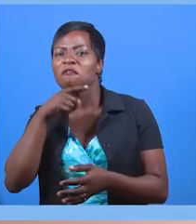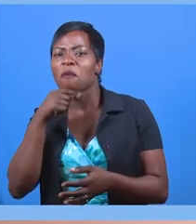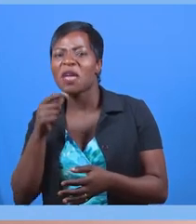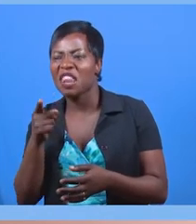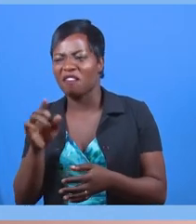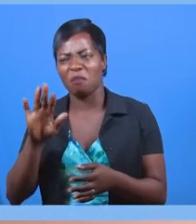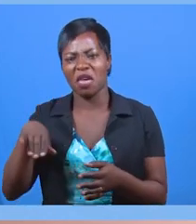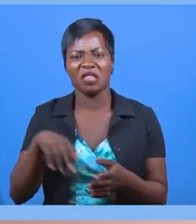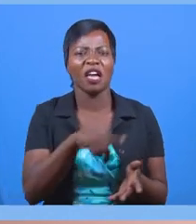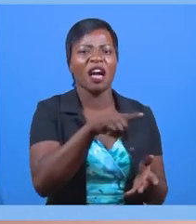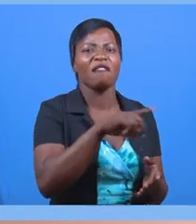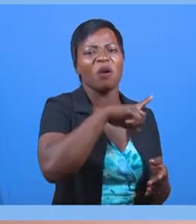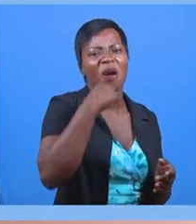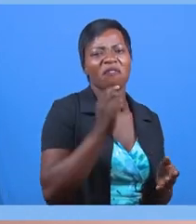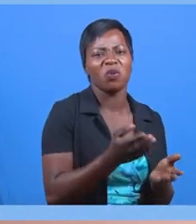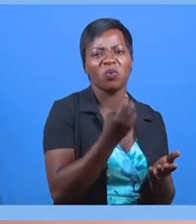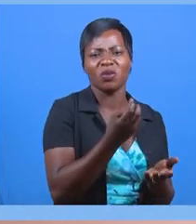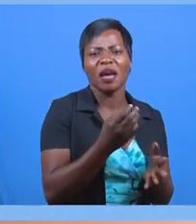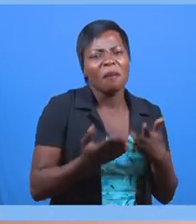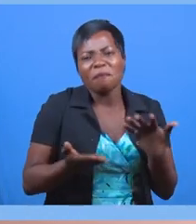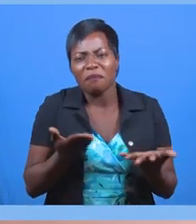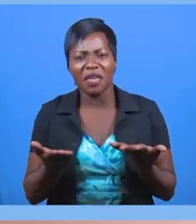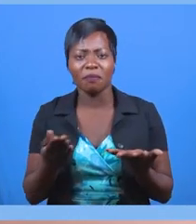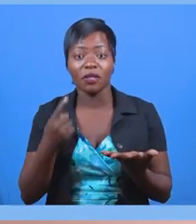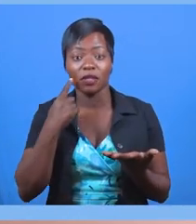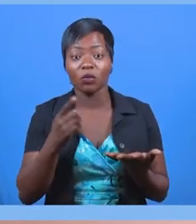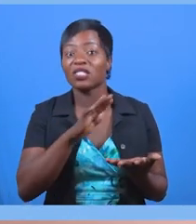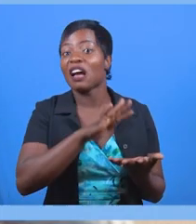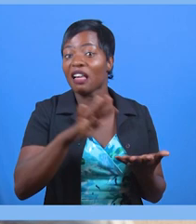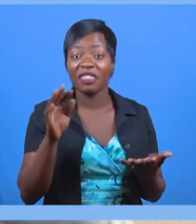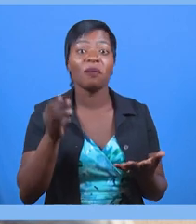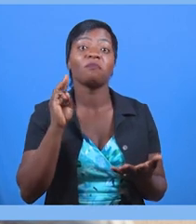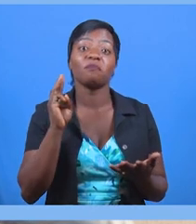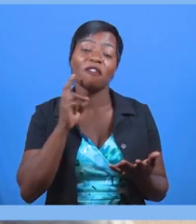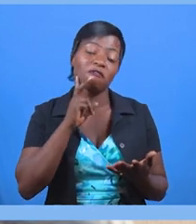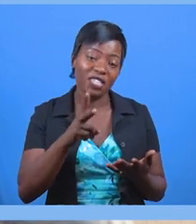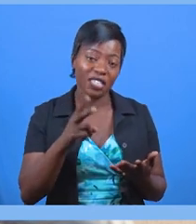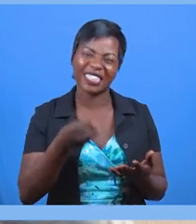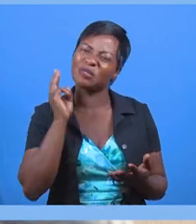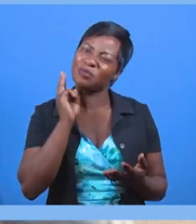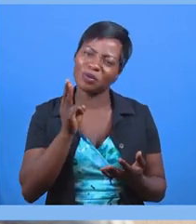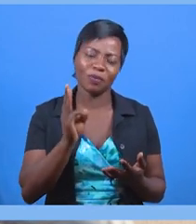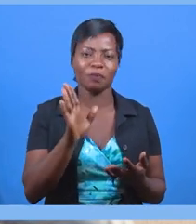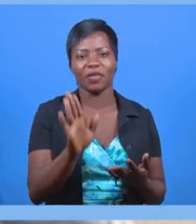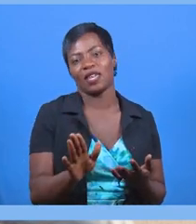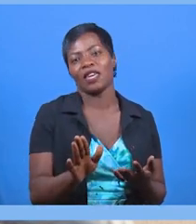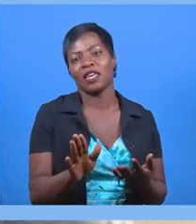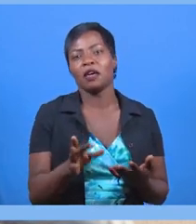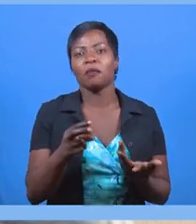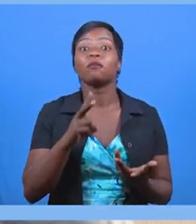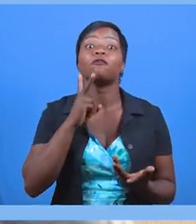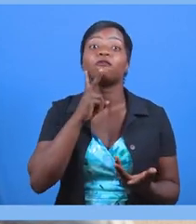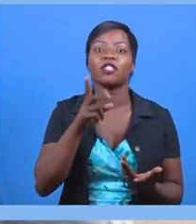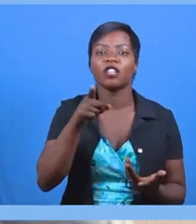hazviendiwo here nekuti munhu wacho anochengetedzeka kune vamwanzi vane maramba kuchengetwa kana vasvika pamba pamukoma vaakuita kunge ivo ndo